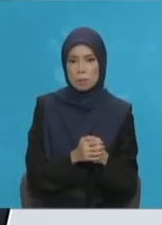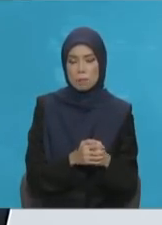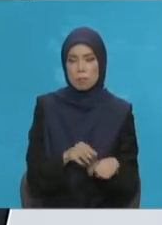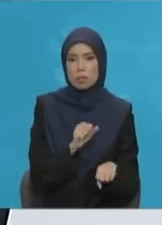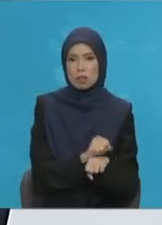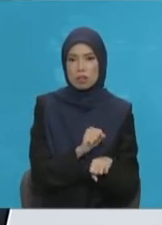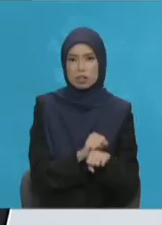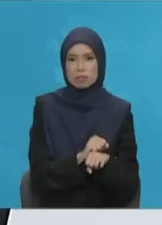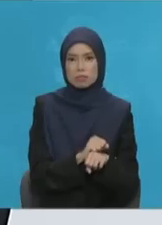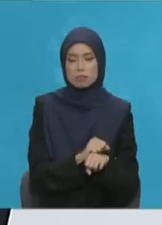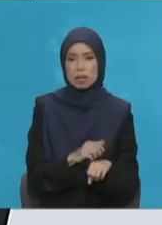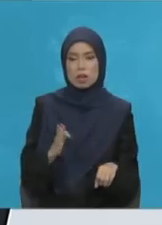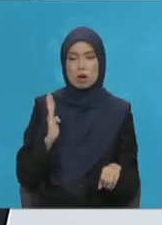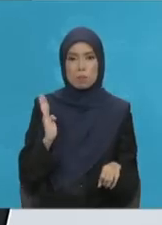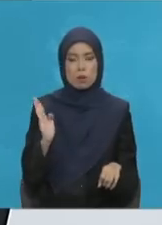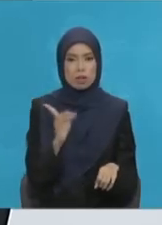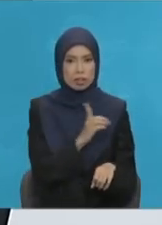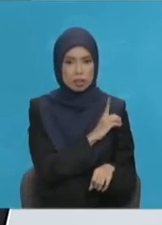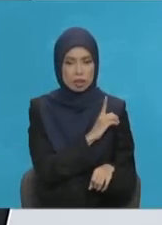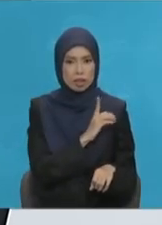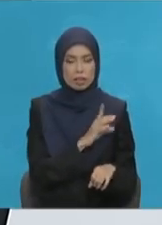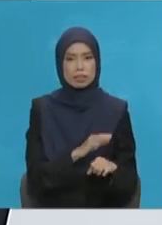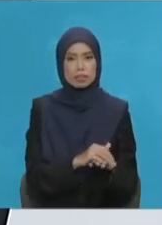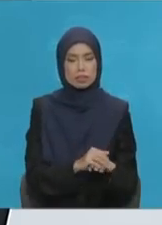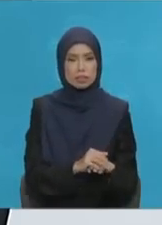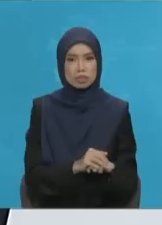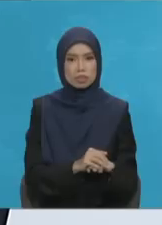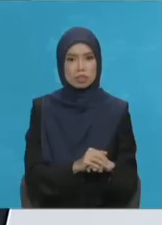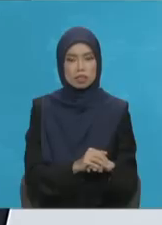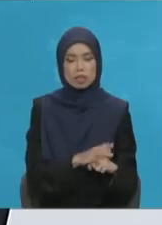pihak lembaga pengarah dan pengurusan